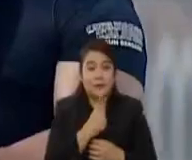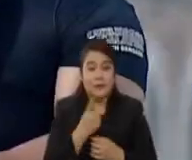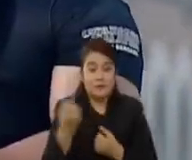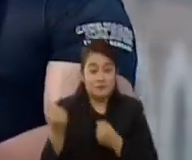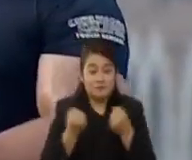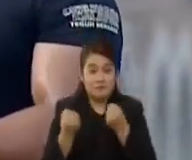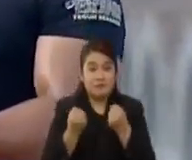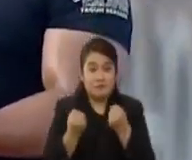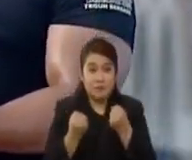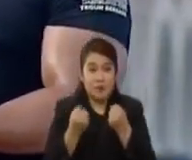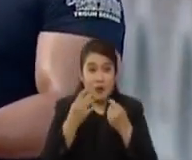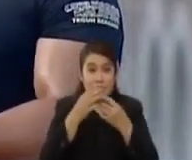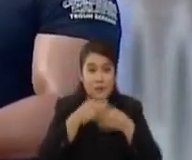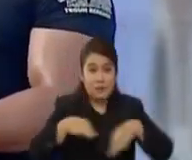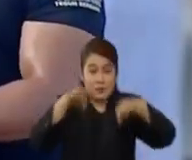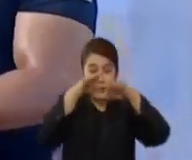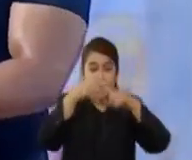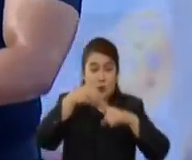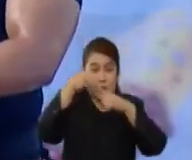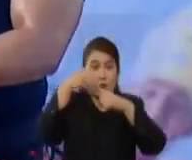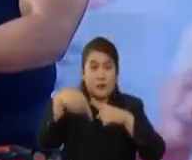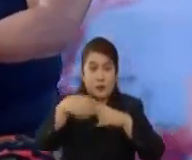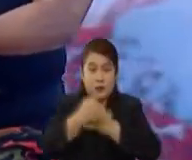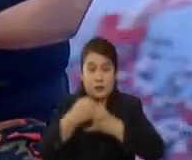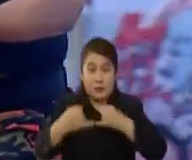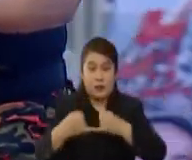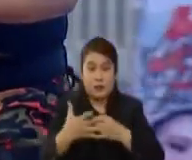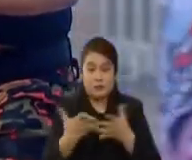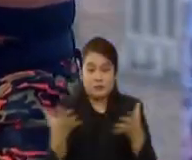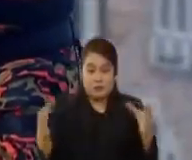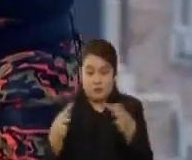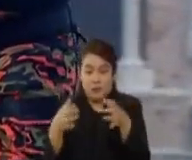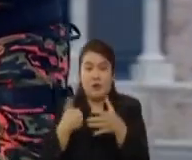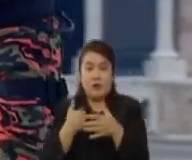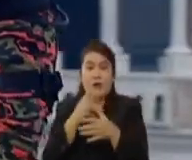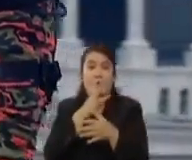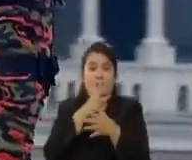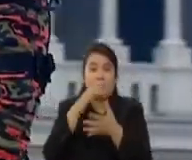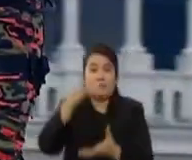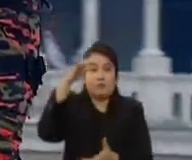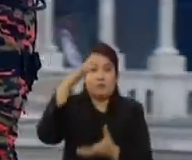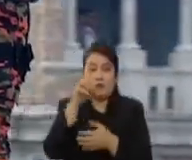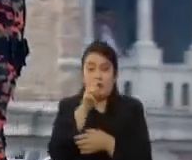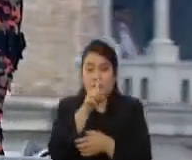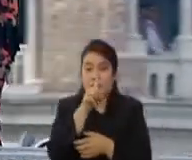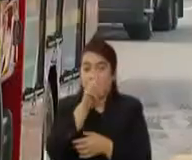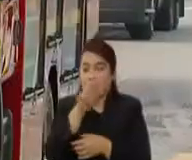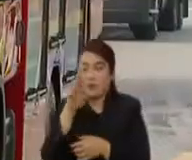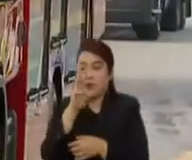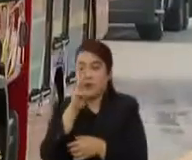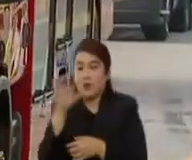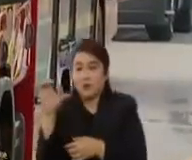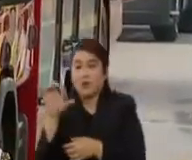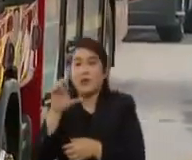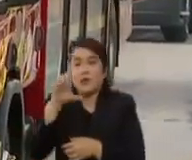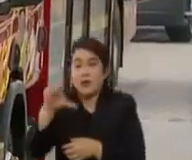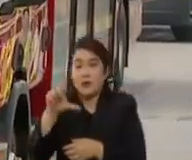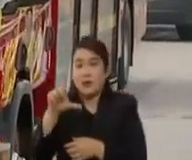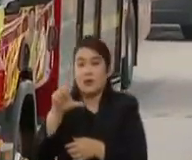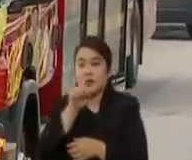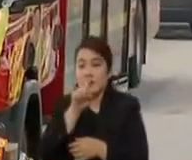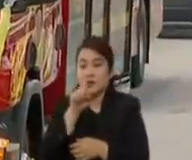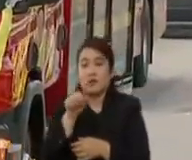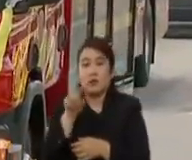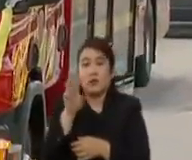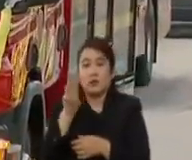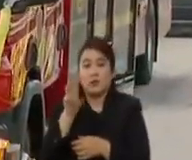utama jabatan ini dilengkapi dengan tangki air masing-masing berkapasiti 1,600 liter dan 3,600 liter,